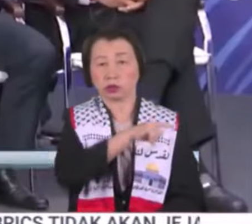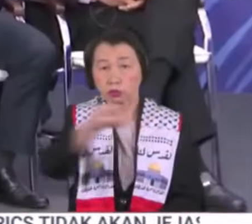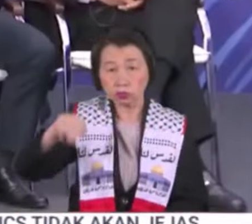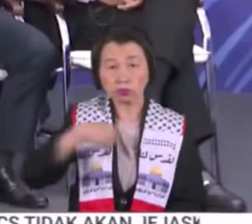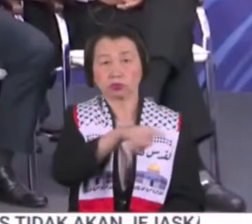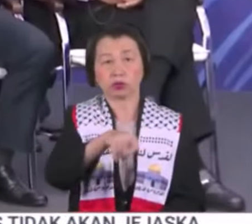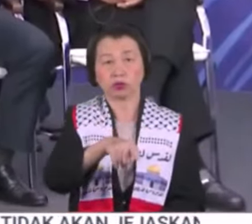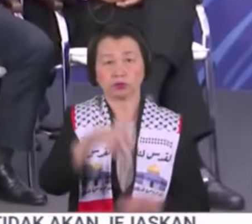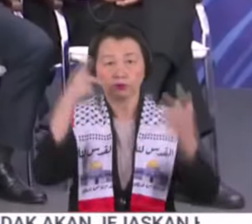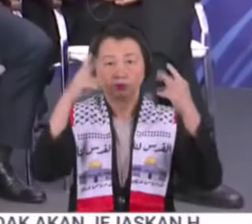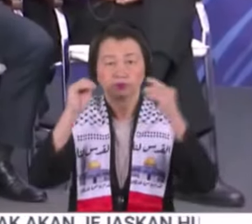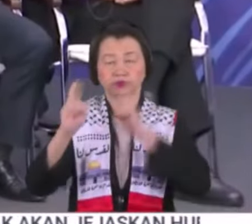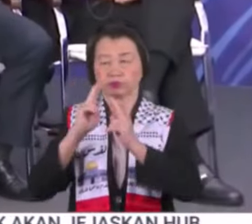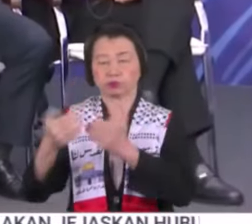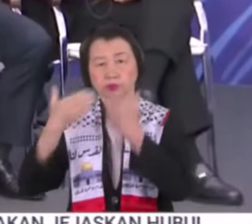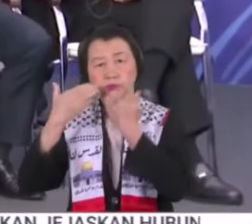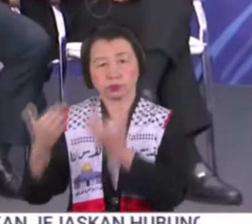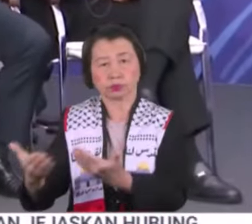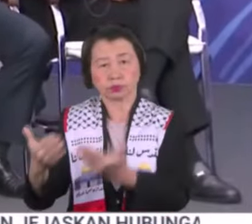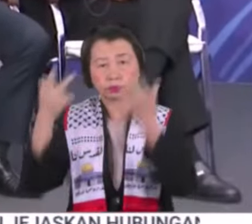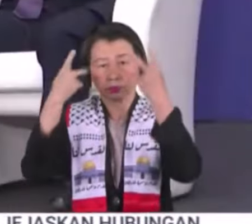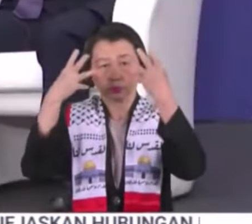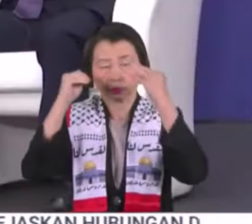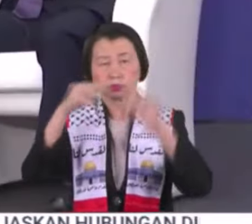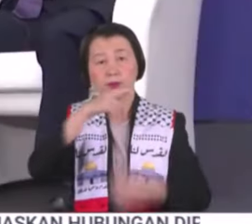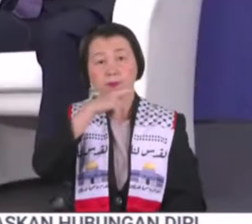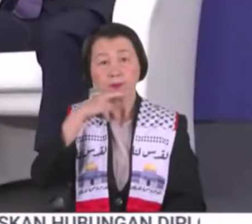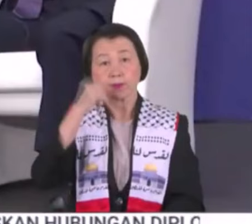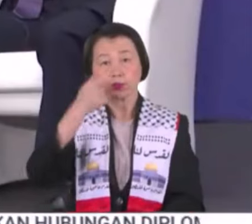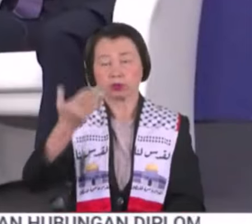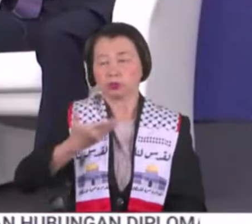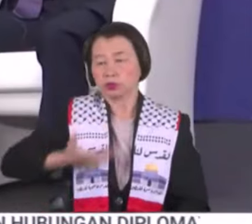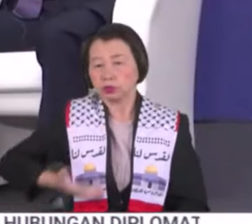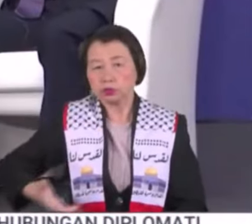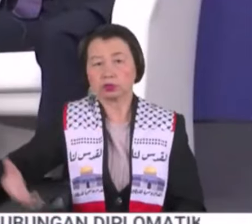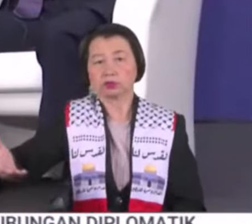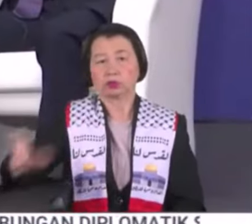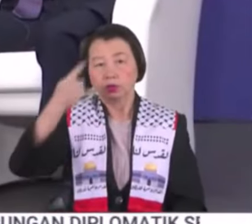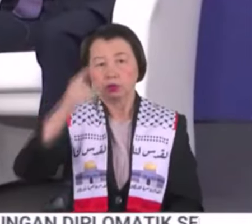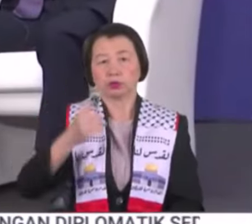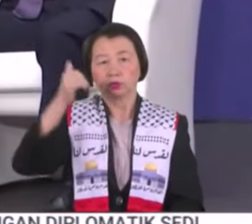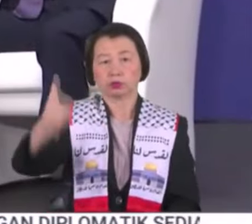Perdana Menteri mengucapkan terima kasih kepada Presiden Putin kerana menjemput